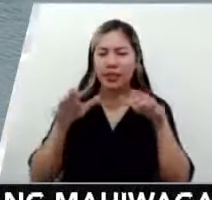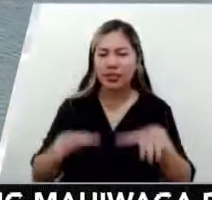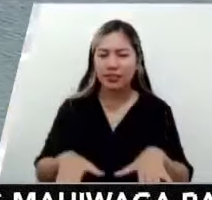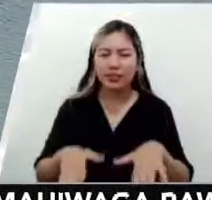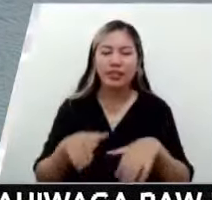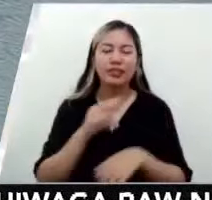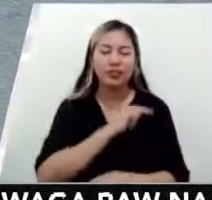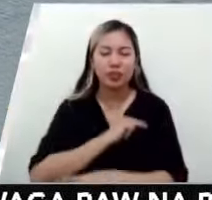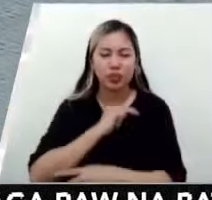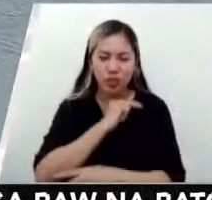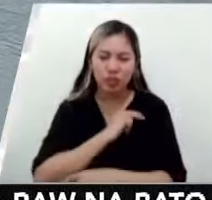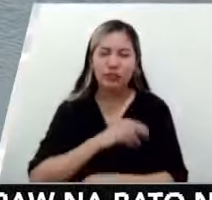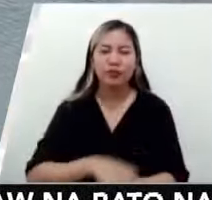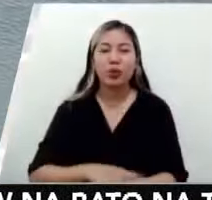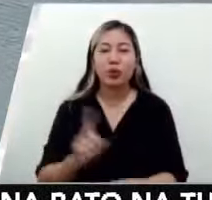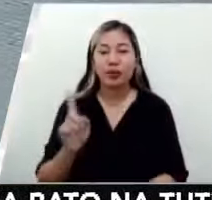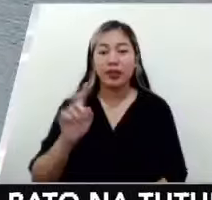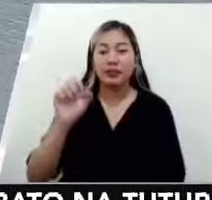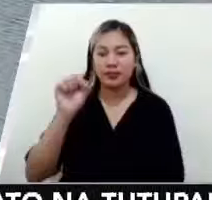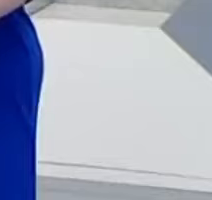Cotabato.